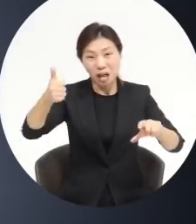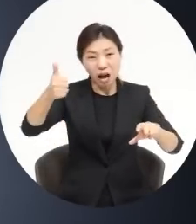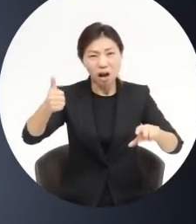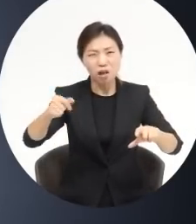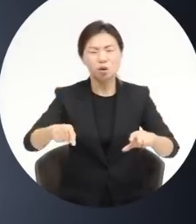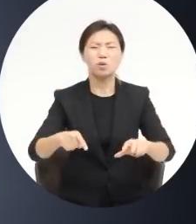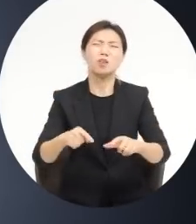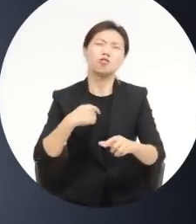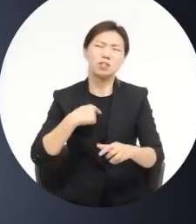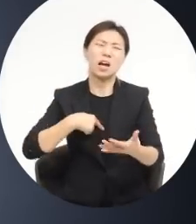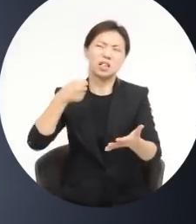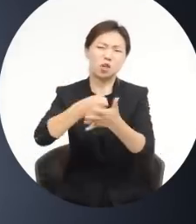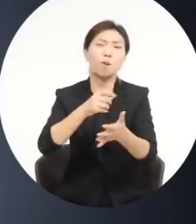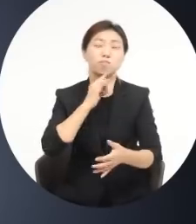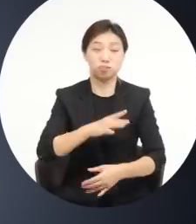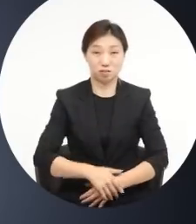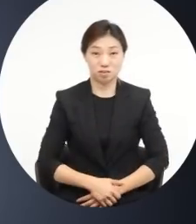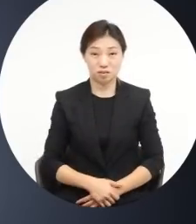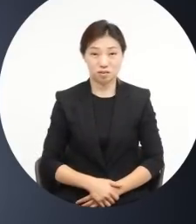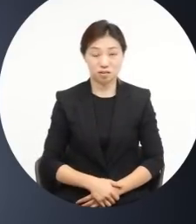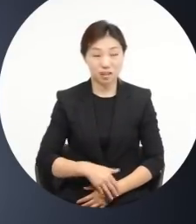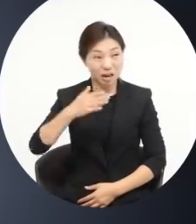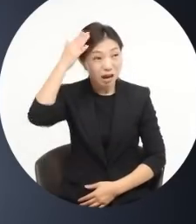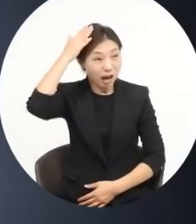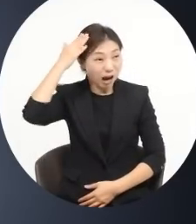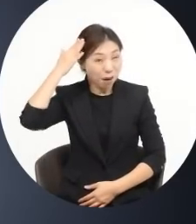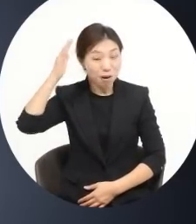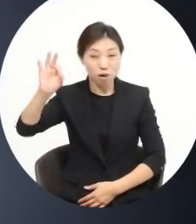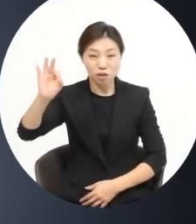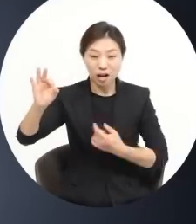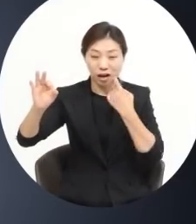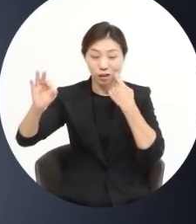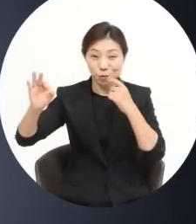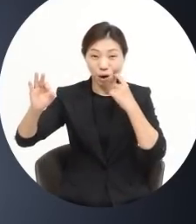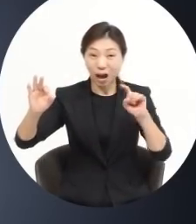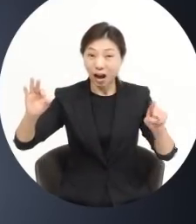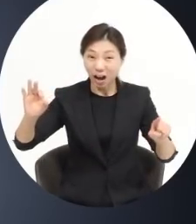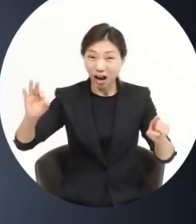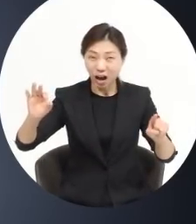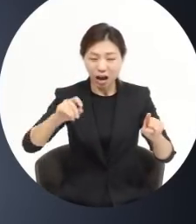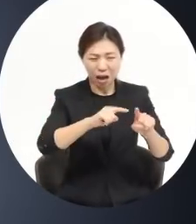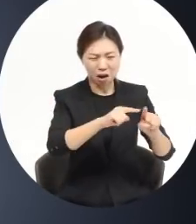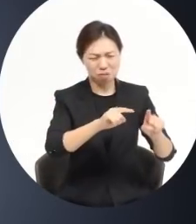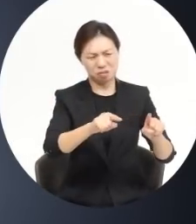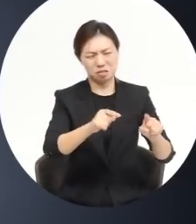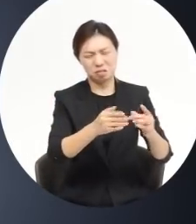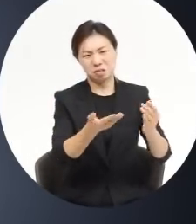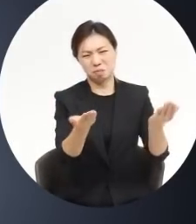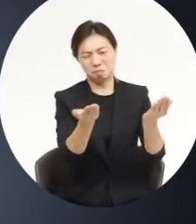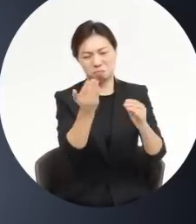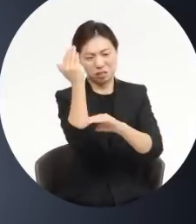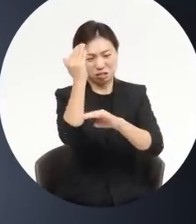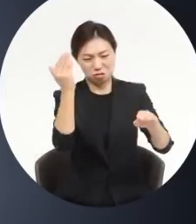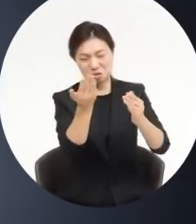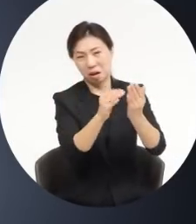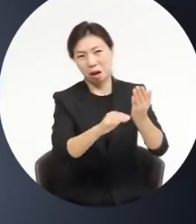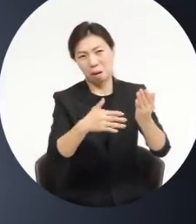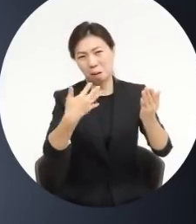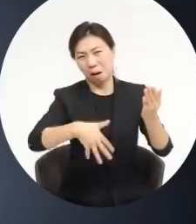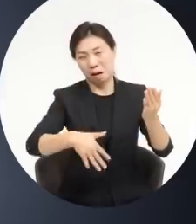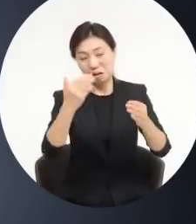거지. 까만 머리가 10명이고 노란 머리가 1명이다 하면 노란 머리가 비정상이 아니라 이런